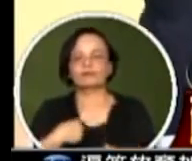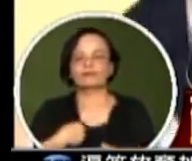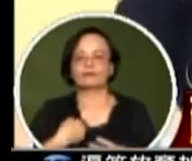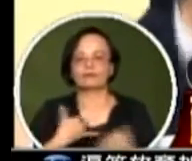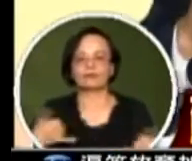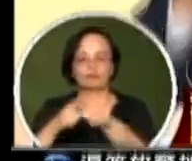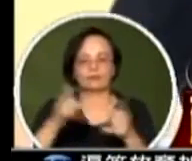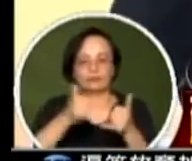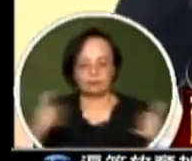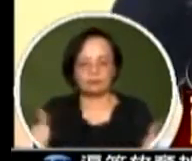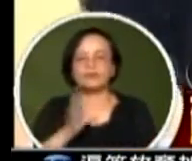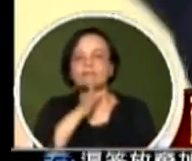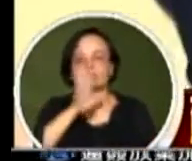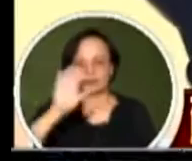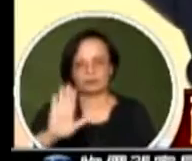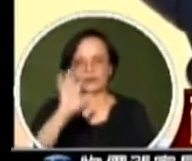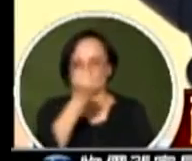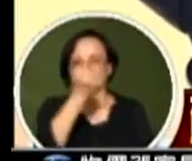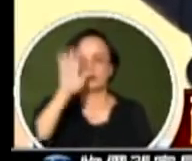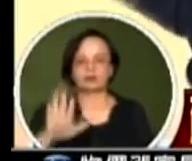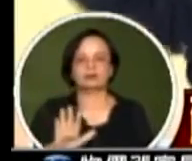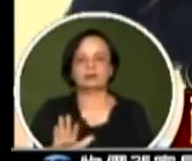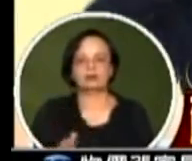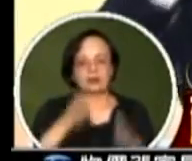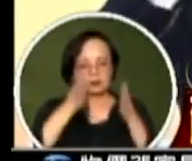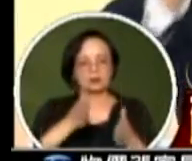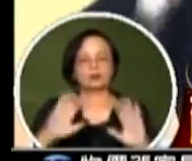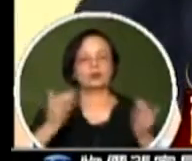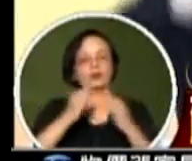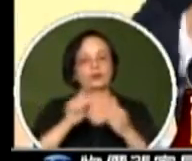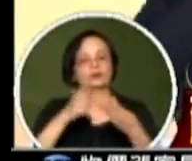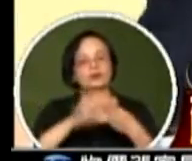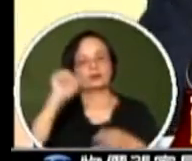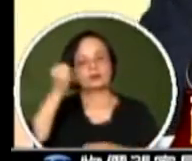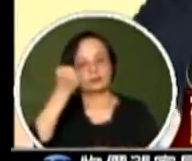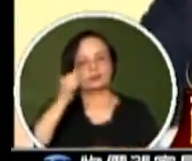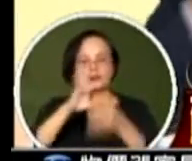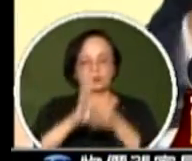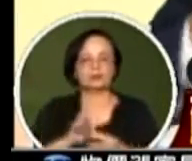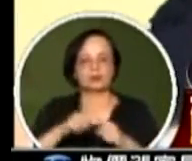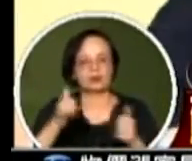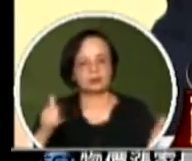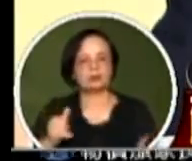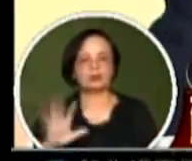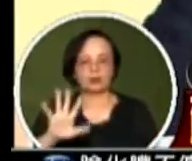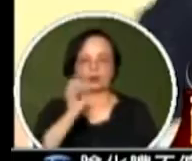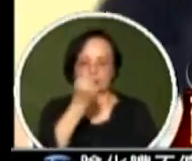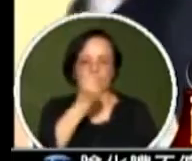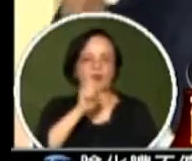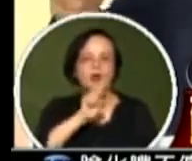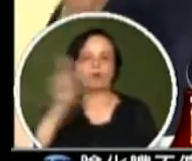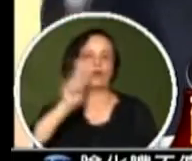人民是有权利的最高国家的主权，所以人民有权利发声，无论